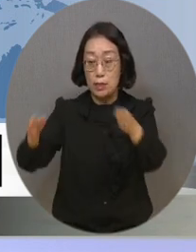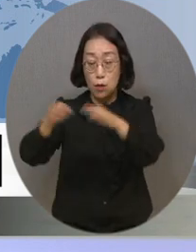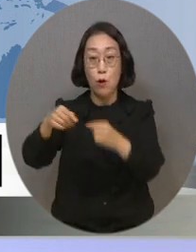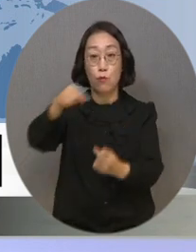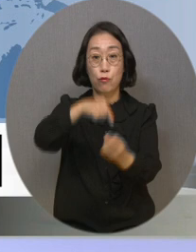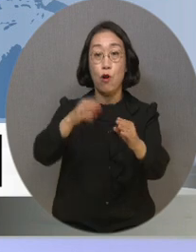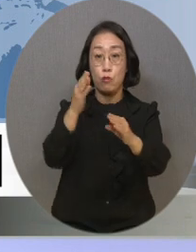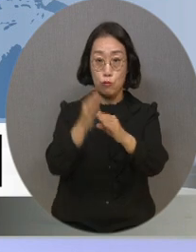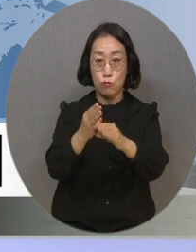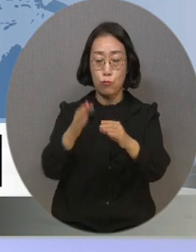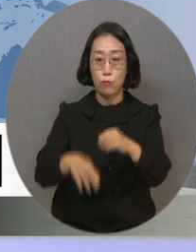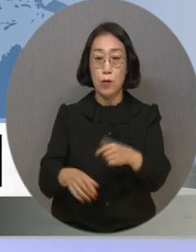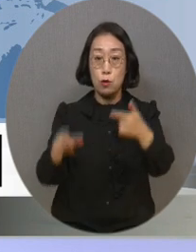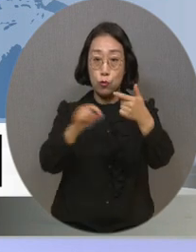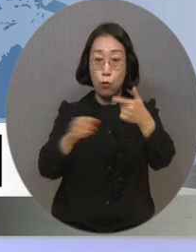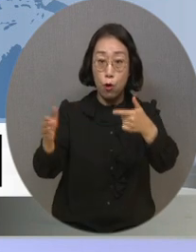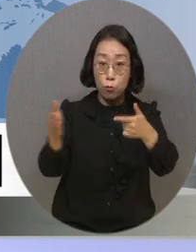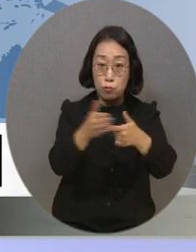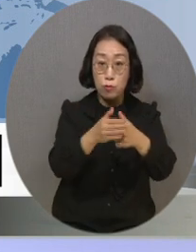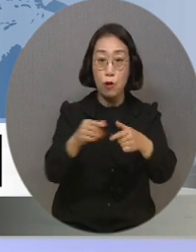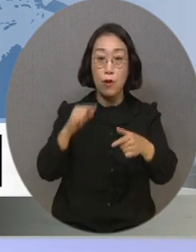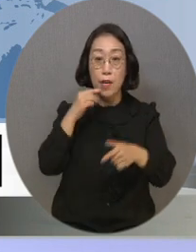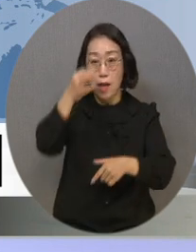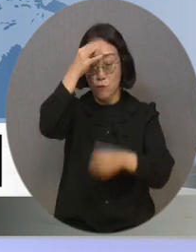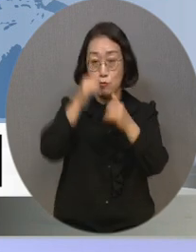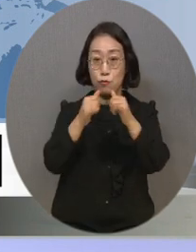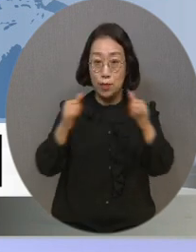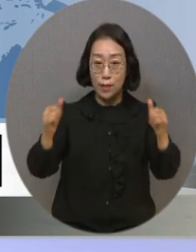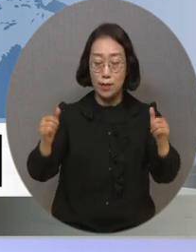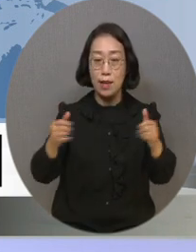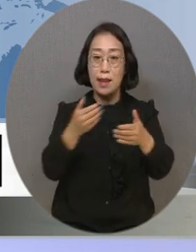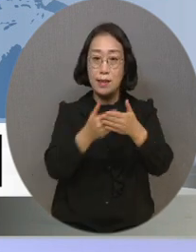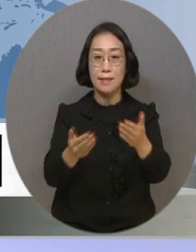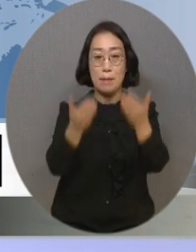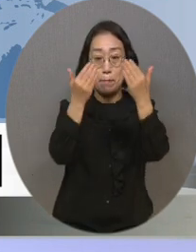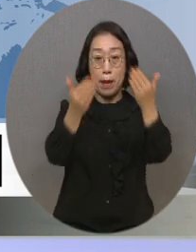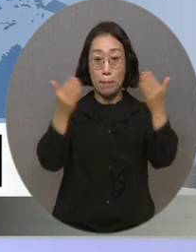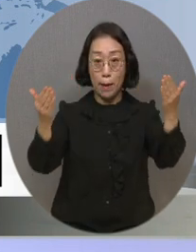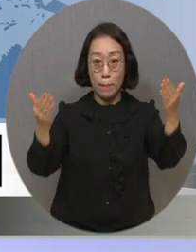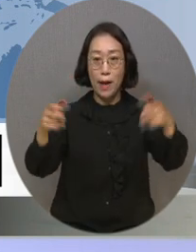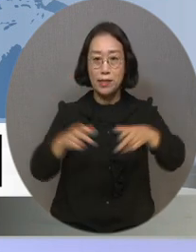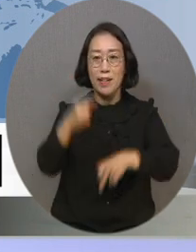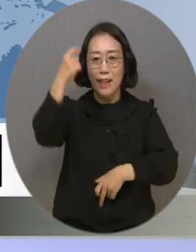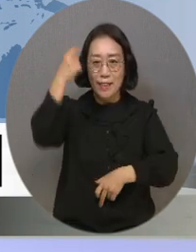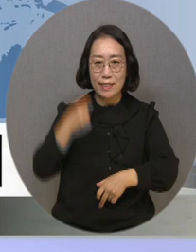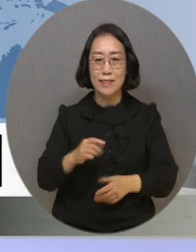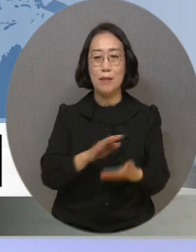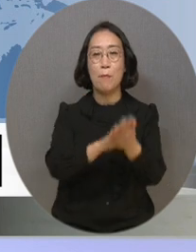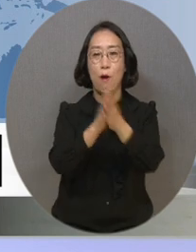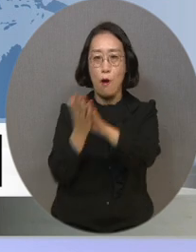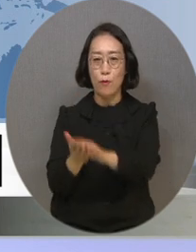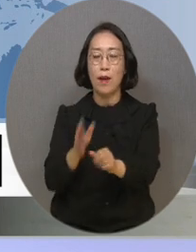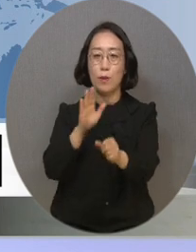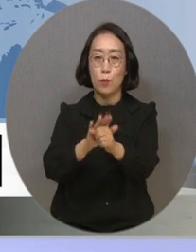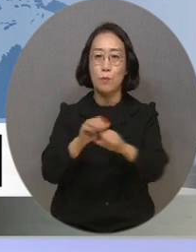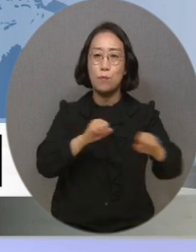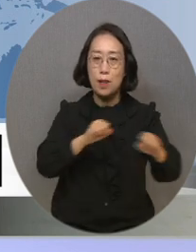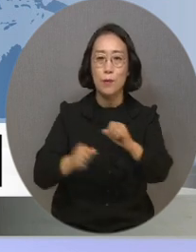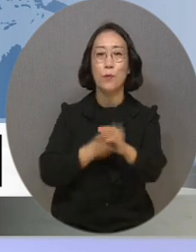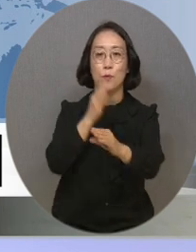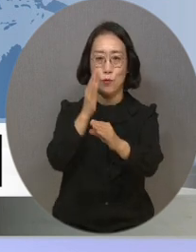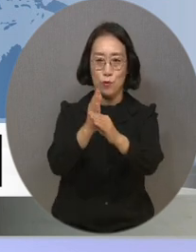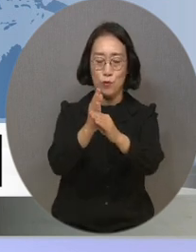지난 6월부터는 장애 예술인들의 작품 전시를 시작하며 장애 인식 개선에 힘쓰고 있습니다. 유재니